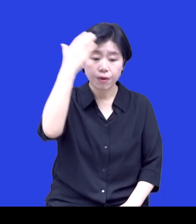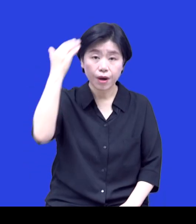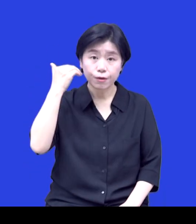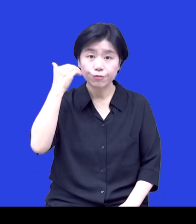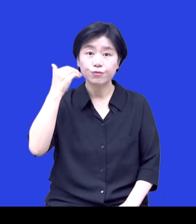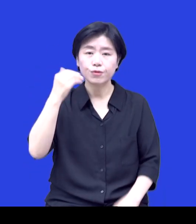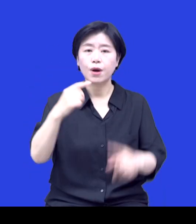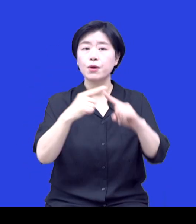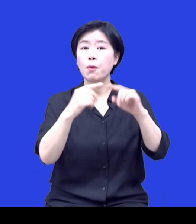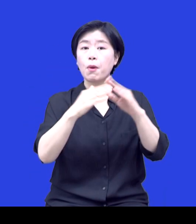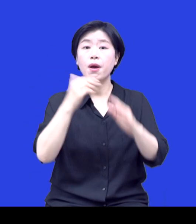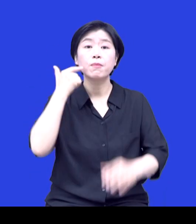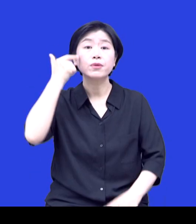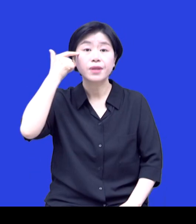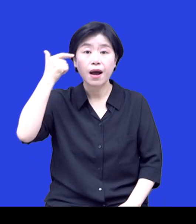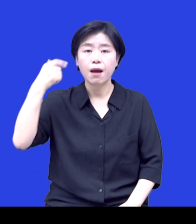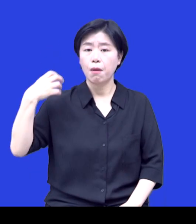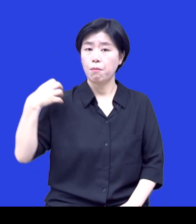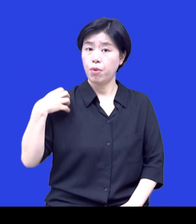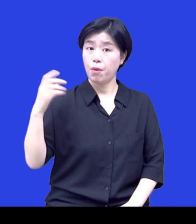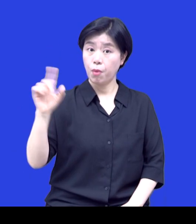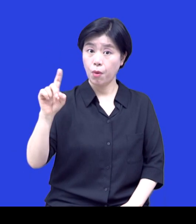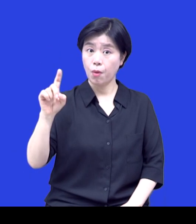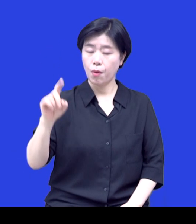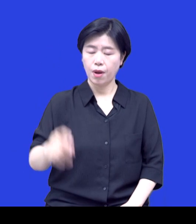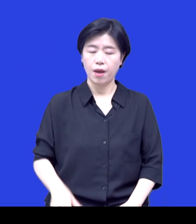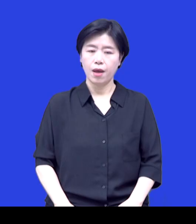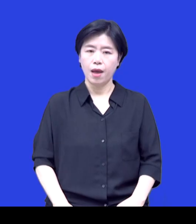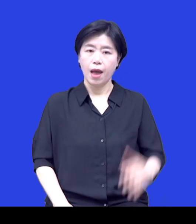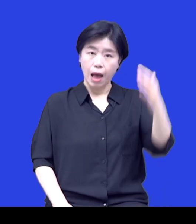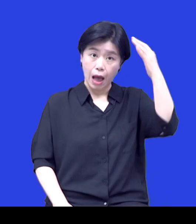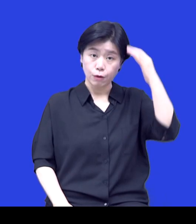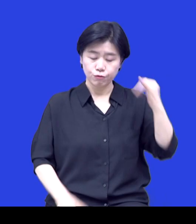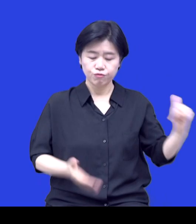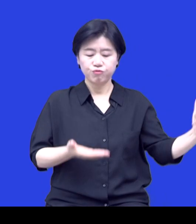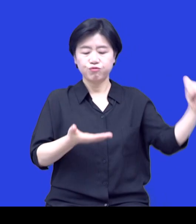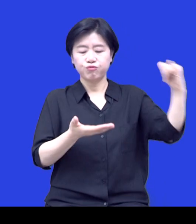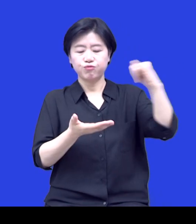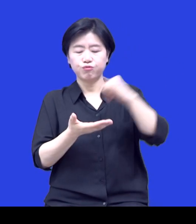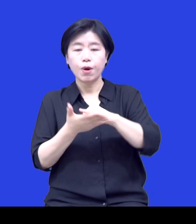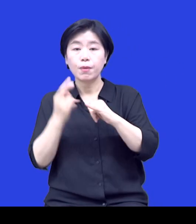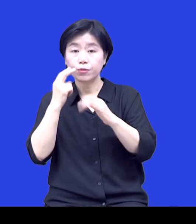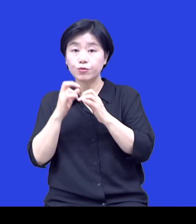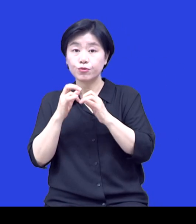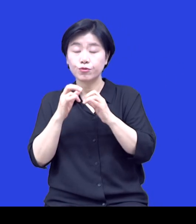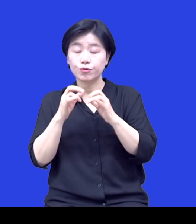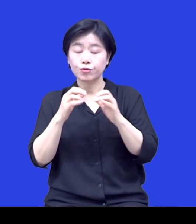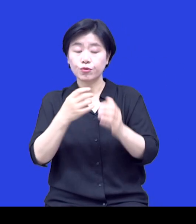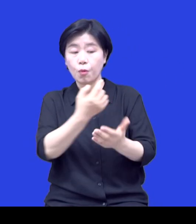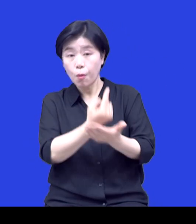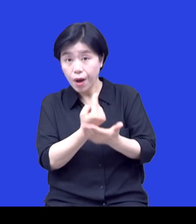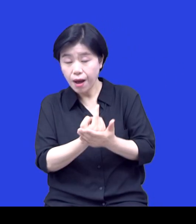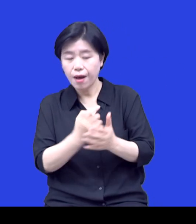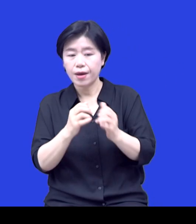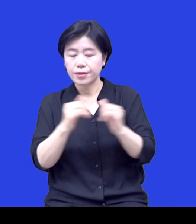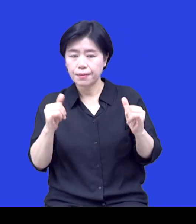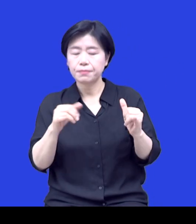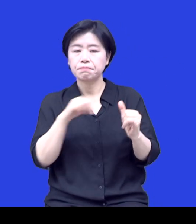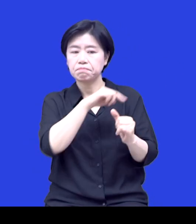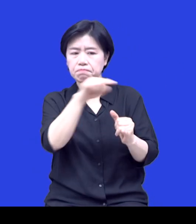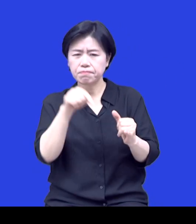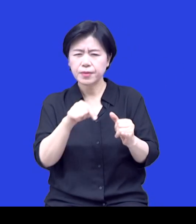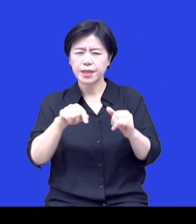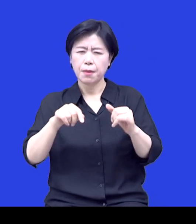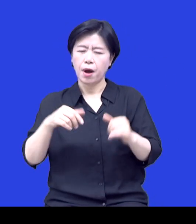오는 공항에서 픽업을 해가지고 맞아요. 이 사람들 아파트 찾아주고 맞아요. 난 학교 전학하는 거 도와주고 맞아요. 사회보장 시스템만